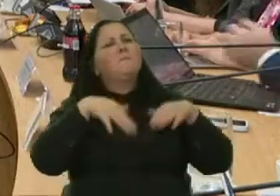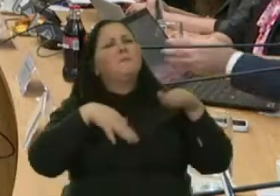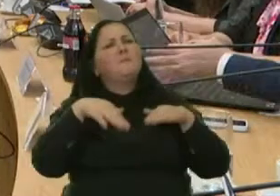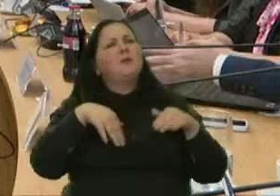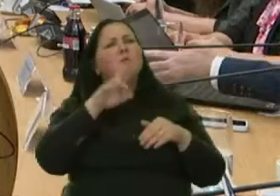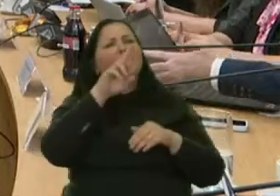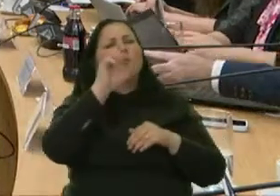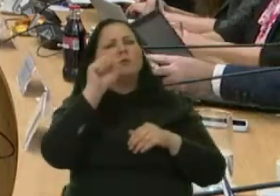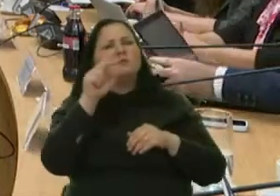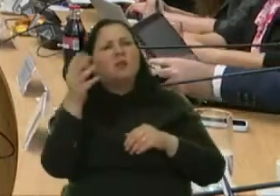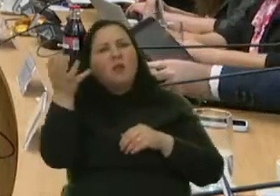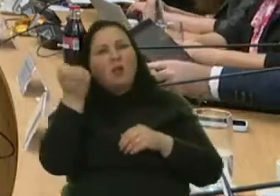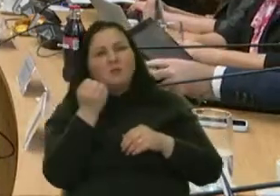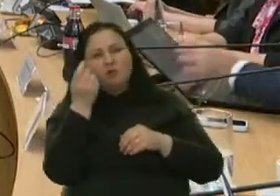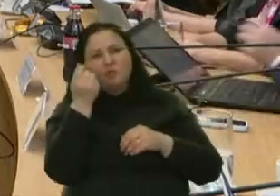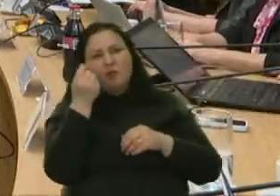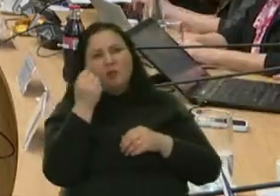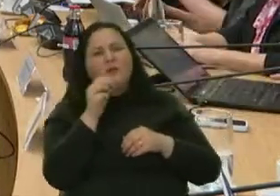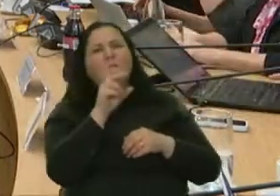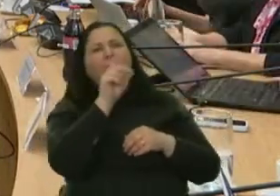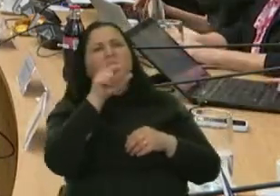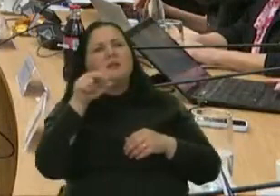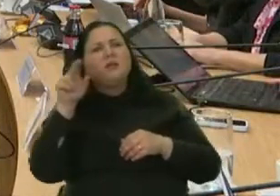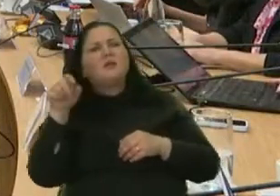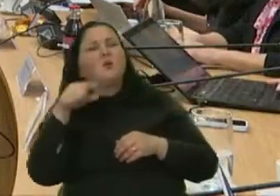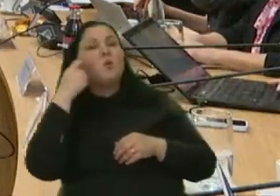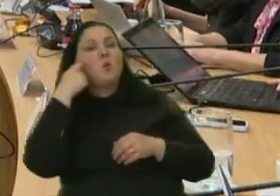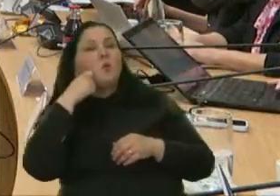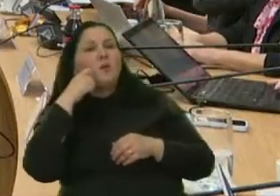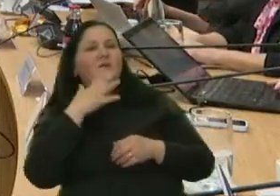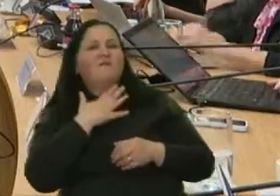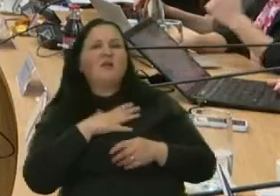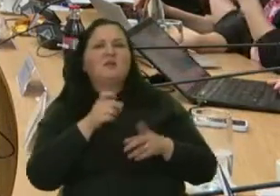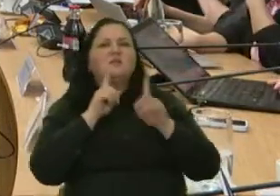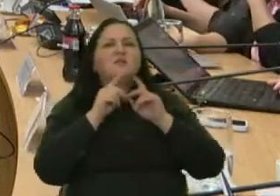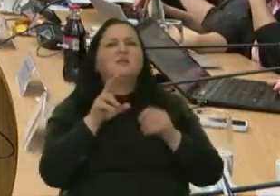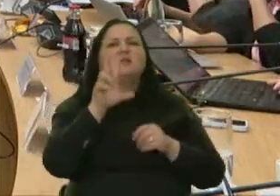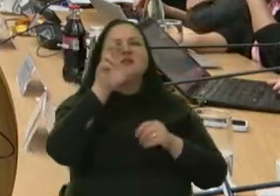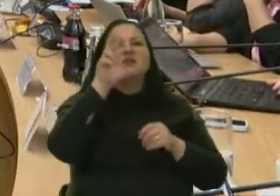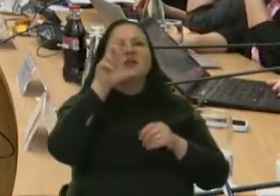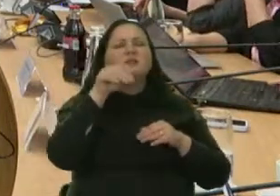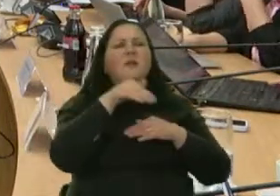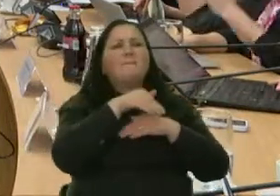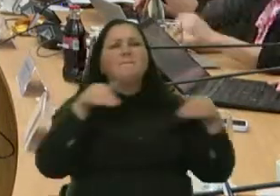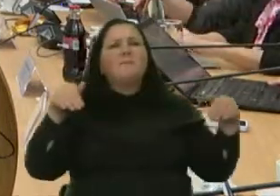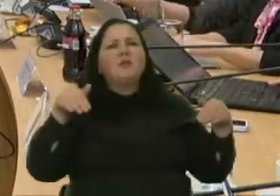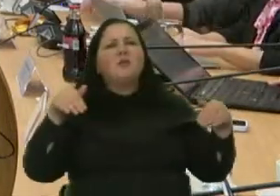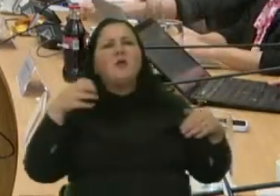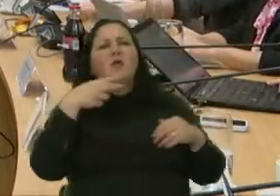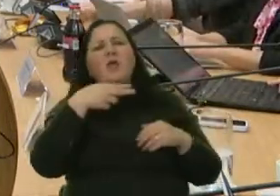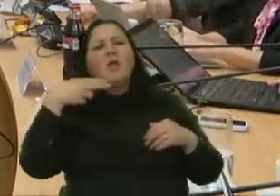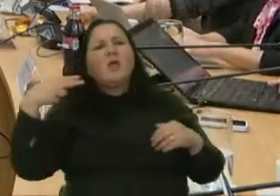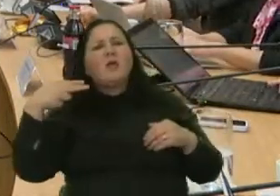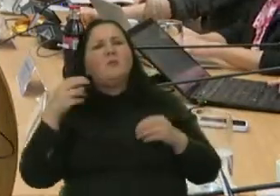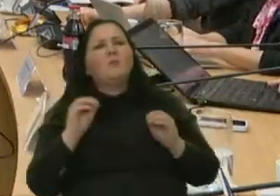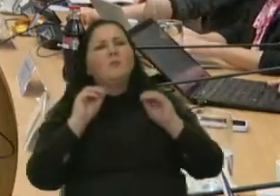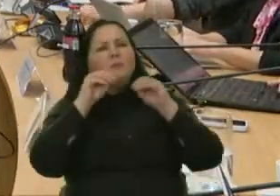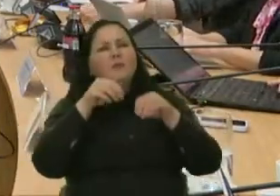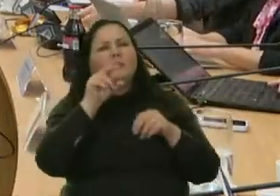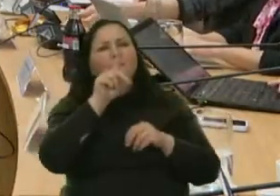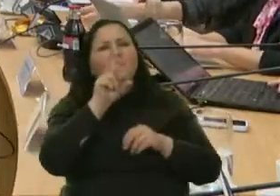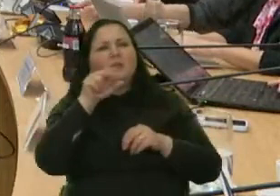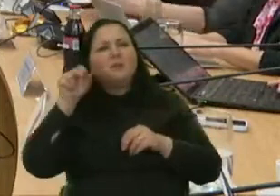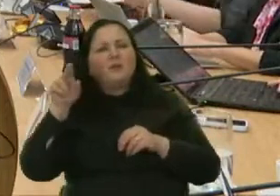bani din pnrr alocați Clujului Aș vrea să vorbim acum despre cei 300 de milioane de euro alocați prin pnrr